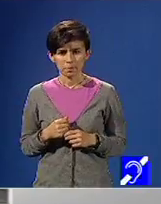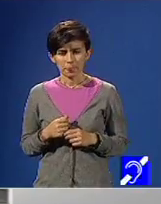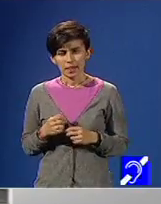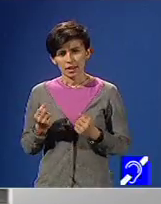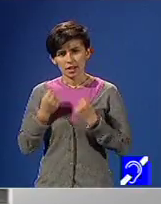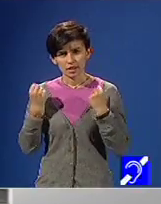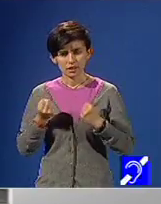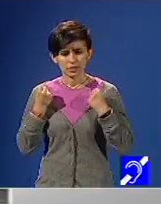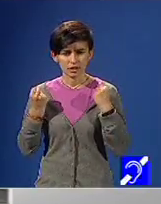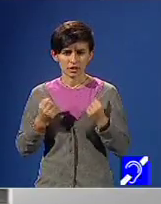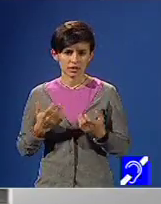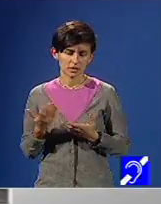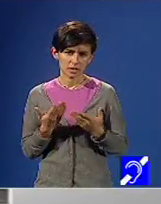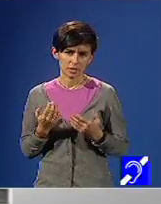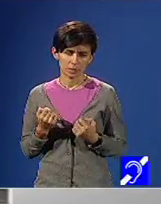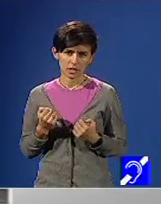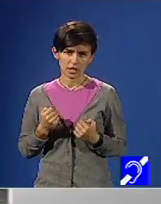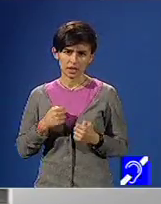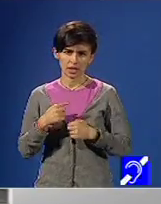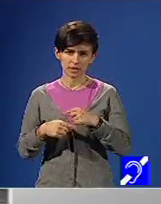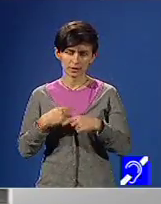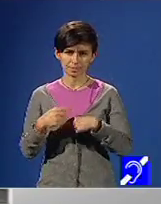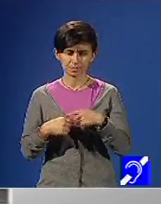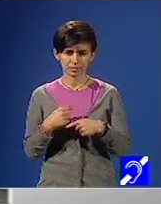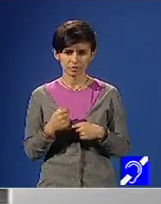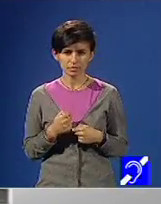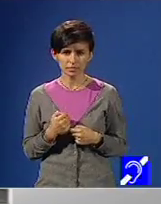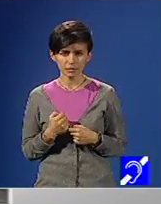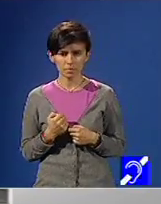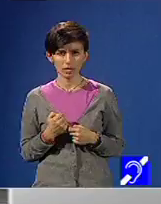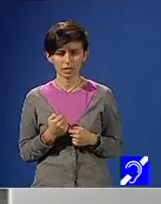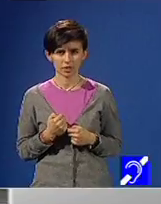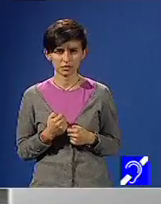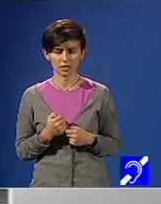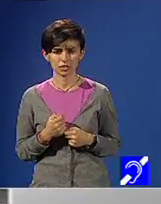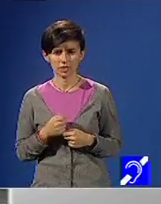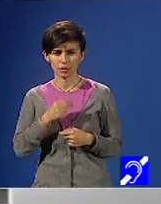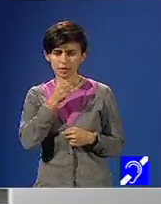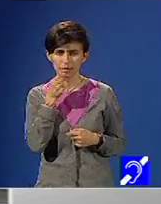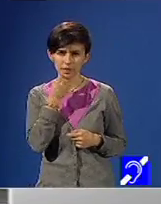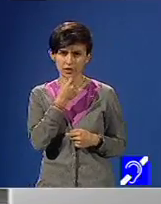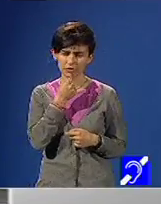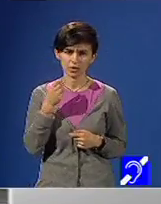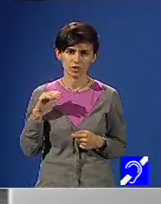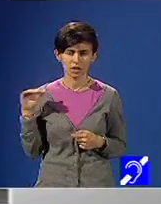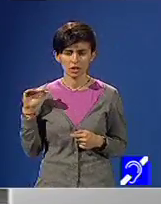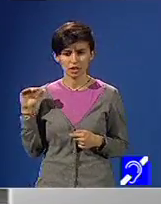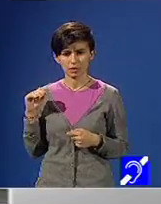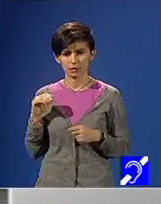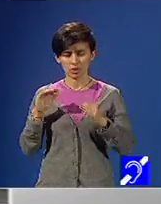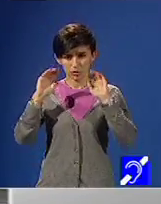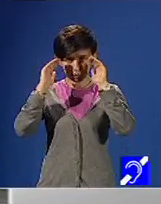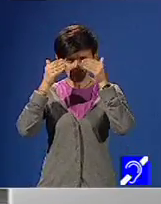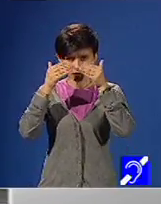pe care le derulăm în favoarea copiilor cu tulburări din spectru